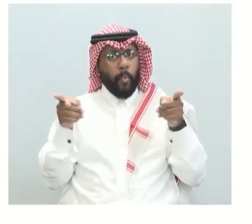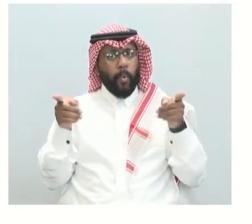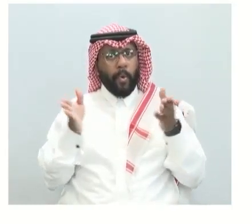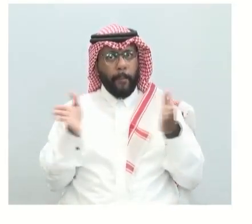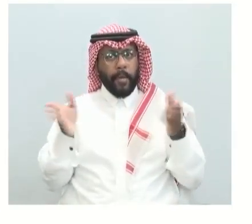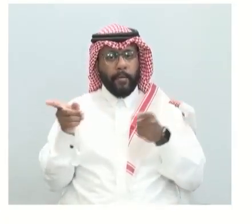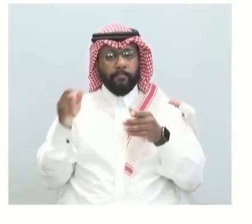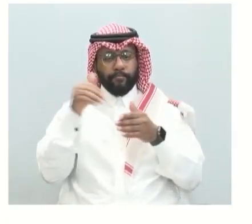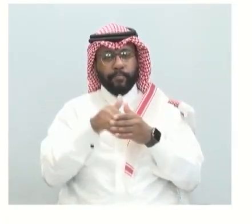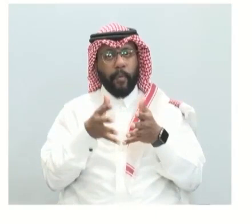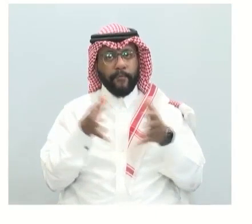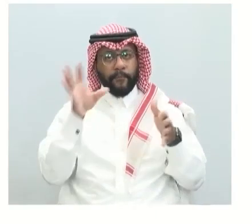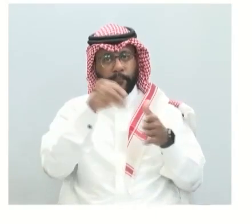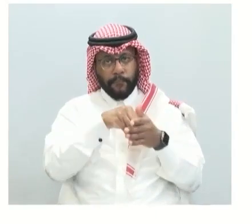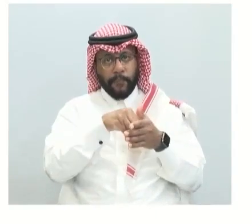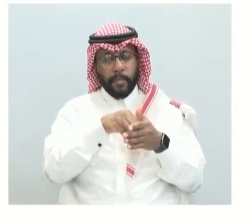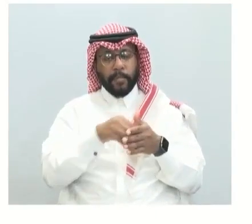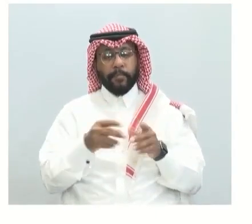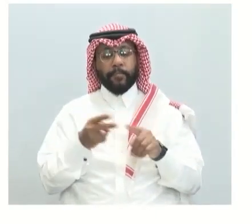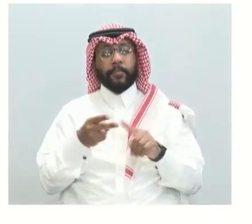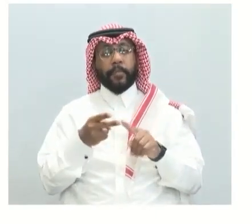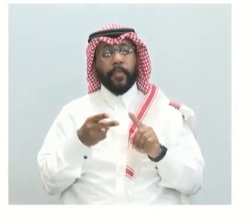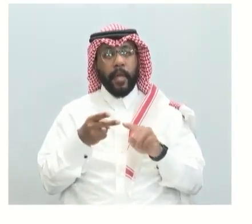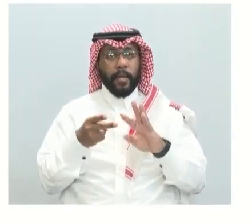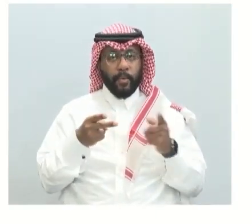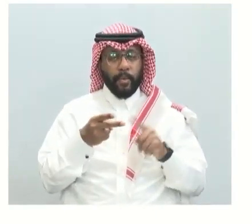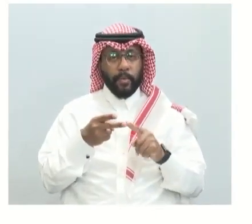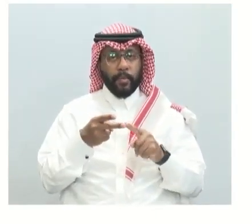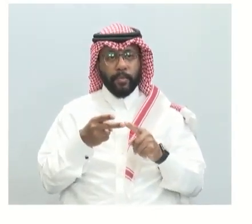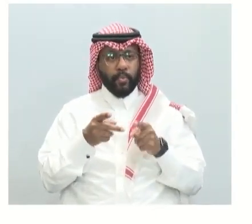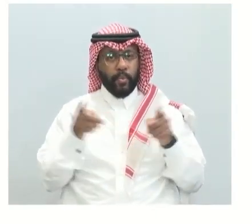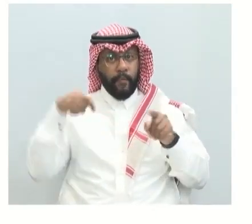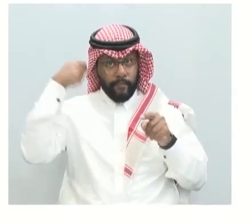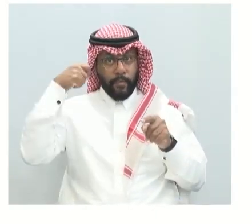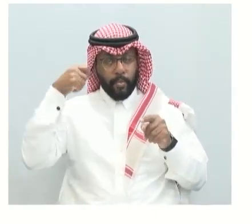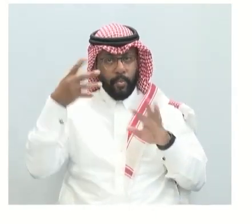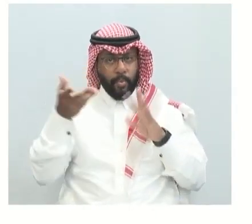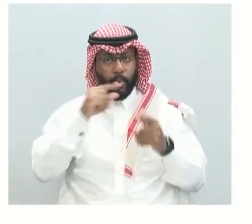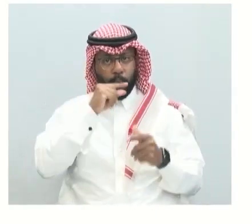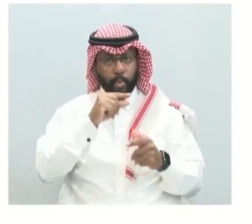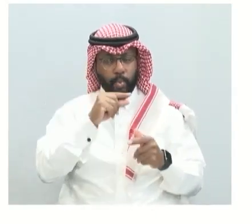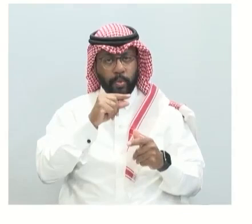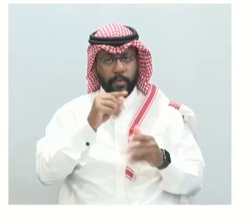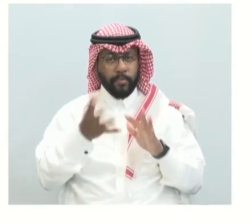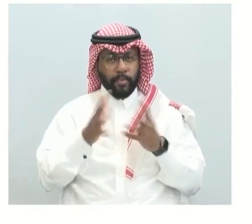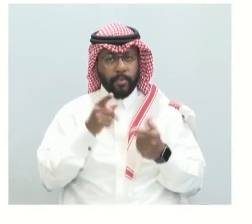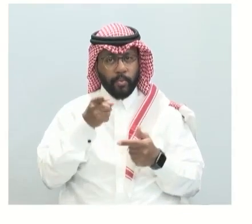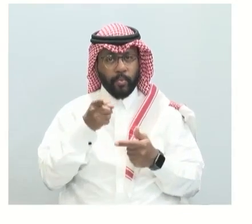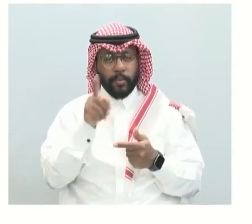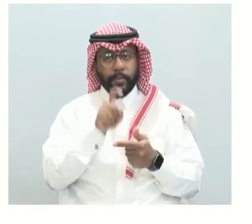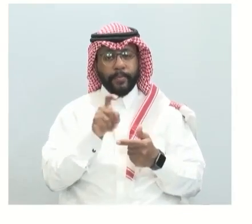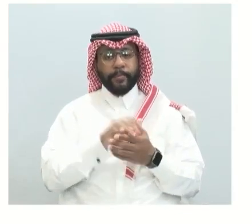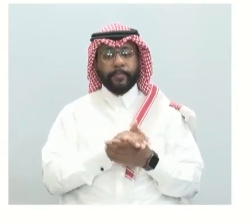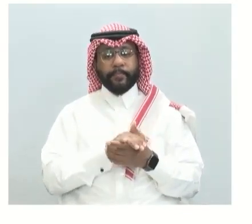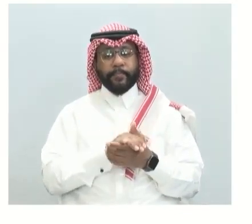والميجا طيب اللي اكبر من الصوره الذي ياخذ حيزا تقريبا بضعه ميجا بايتات